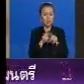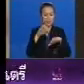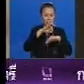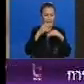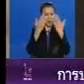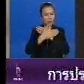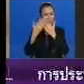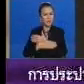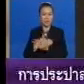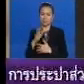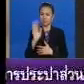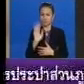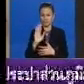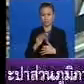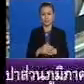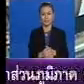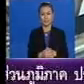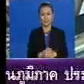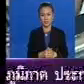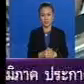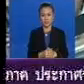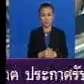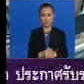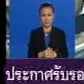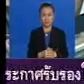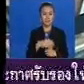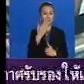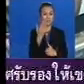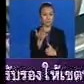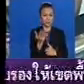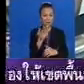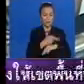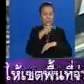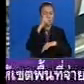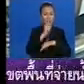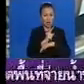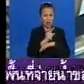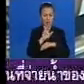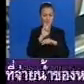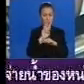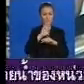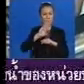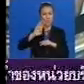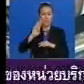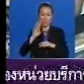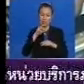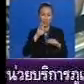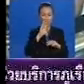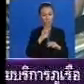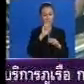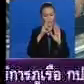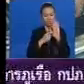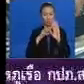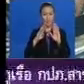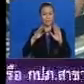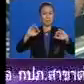วางใจด้านนายชินวรบุญเกียรติประธานวิปรัฐบาลเตรียมเชิญวิปรัฐบาลเข้าหารือเพื่อเตรม